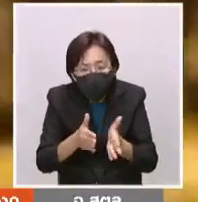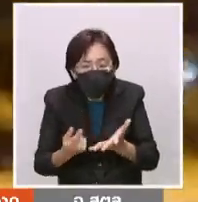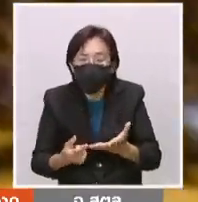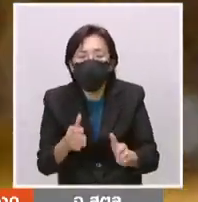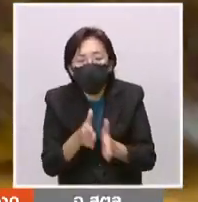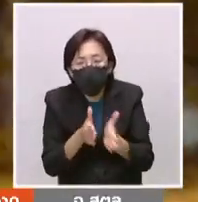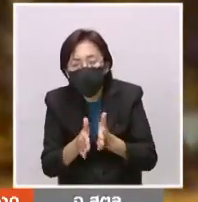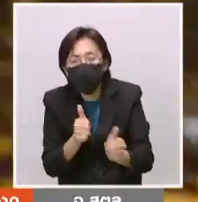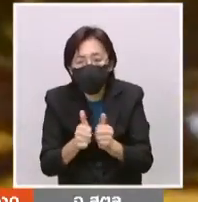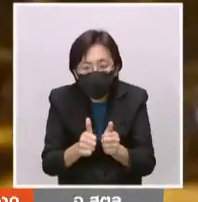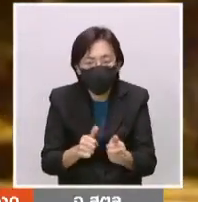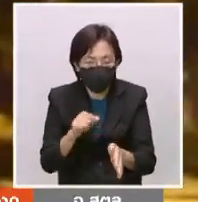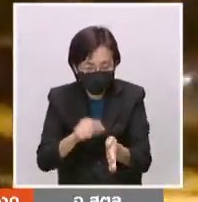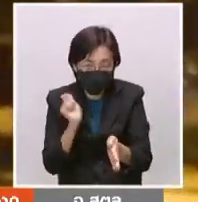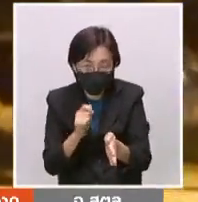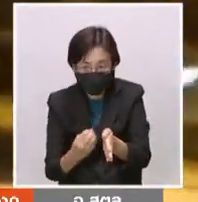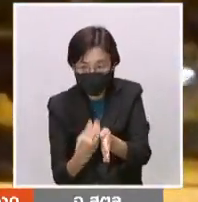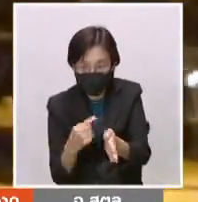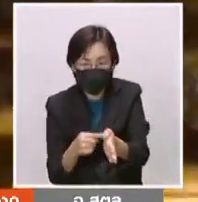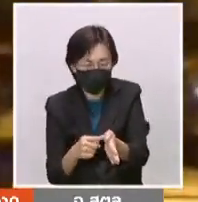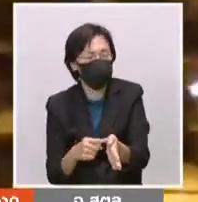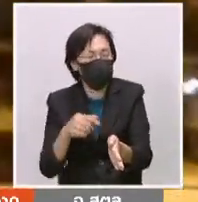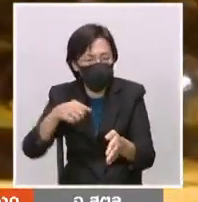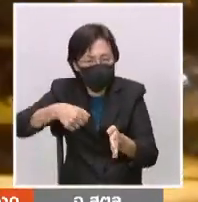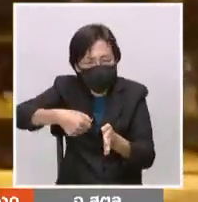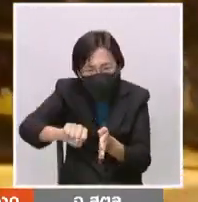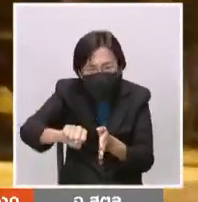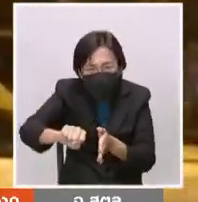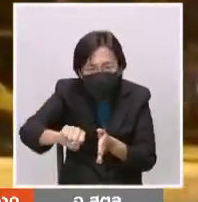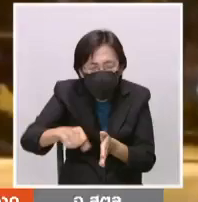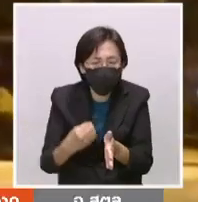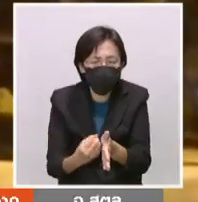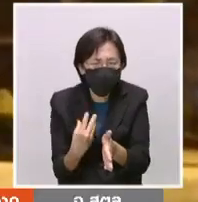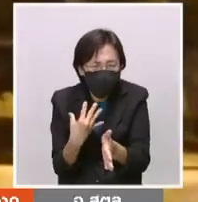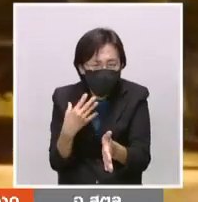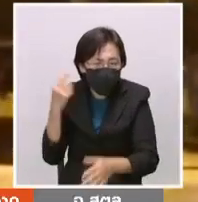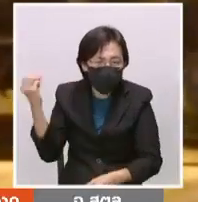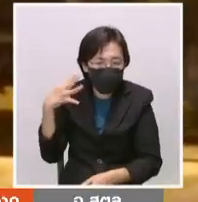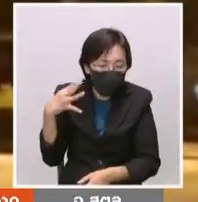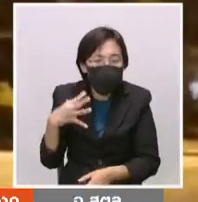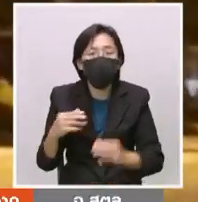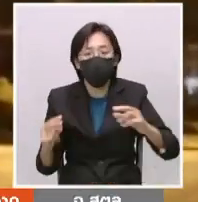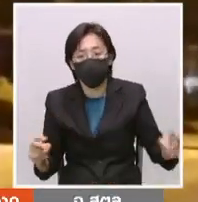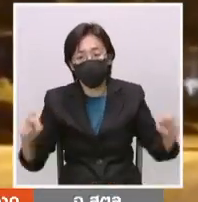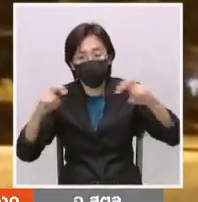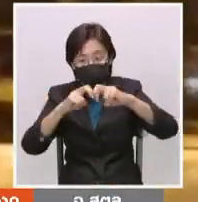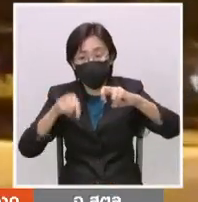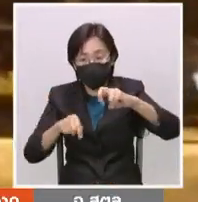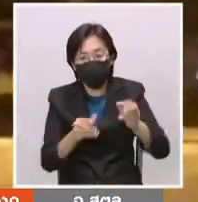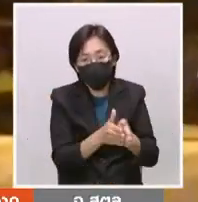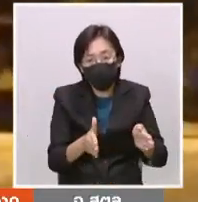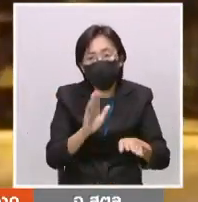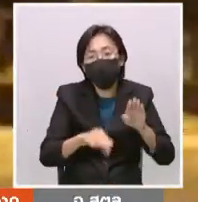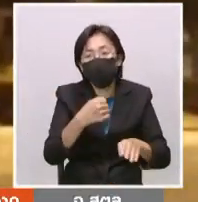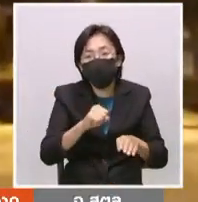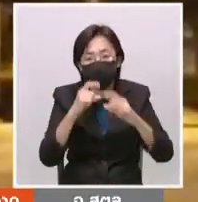กลุ่มแต่งท่อรถส่งเสียงดังเลยนะครับวัยรุ่นเนี่ยก็มารวมตัวกันแล้วก็มาอยู่ที่ใต้สะพานลอยหลายสิบคันแบบไ